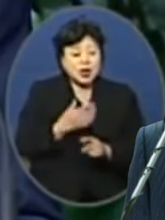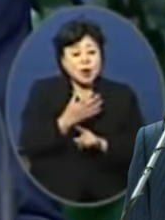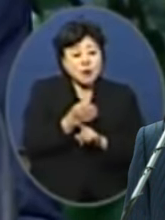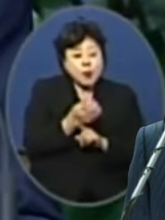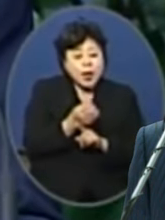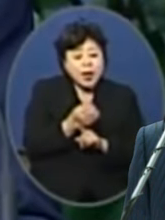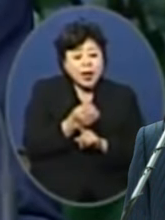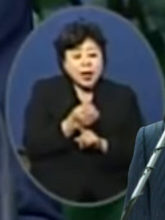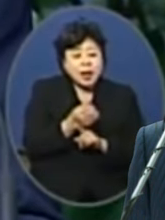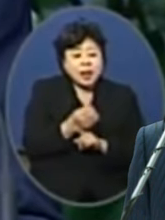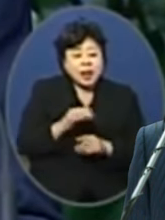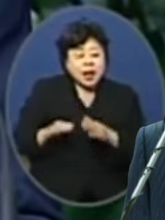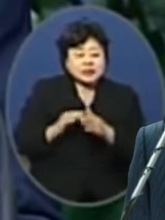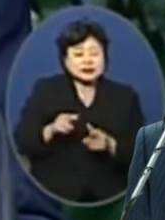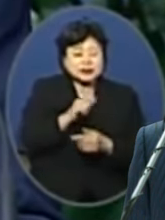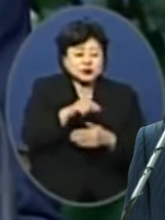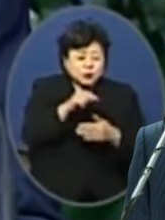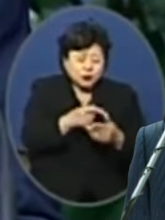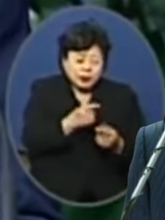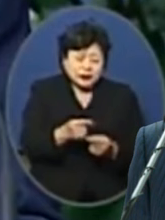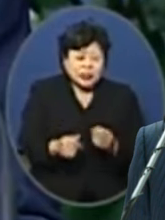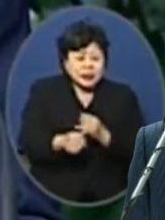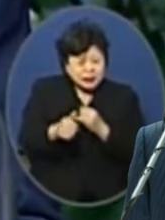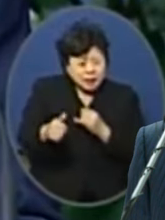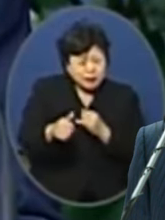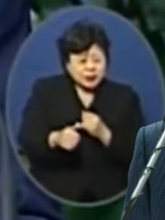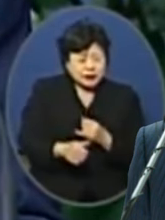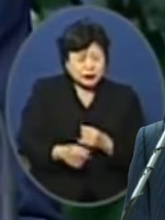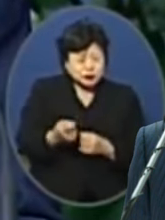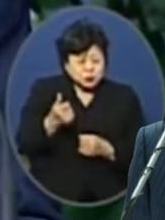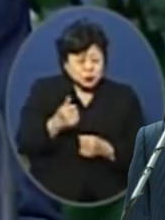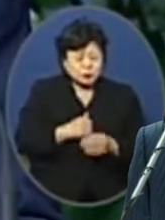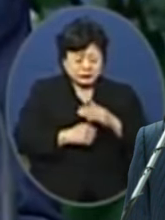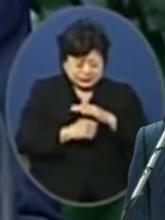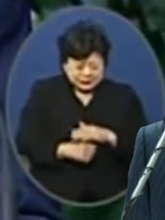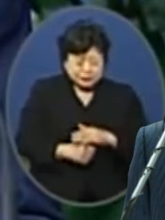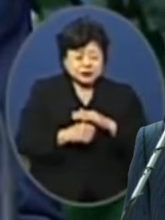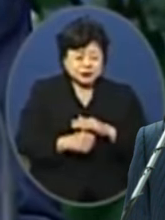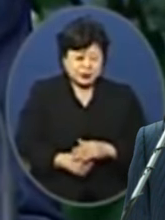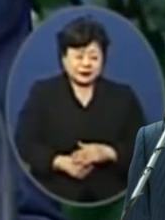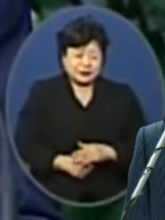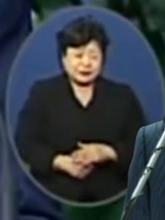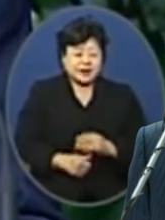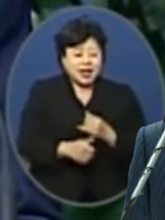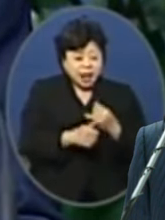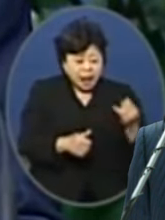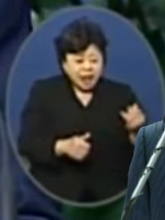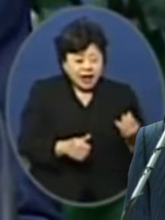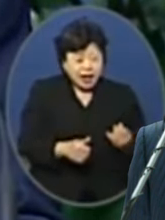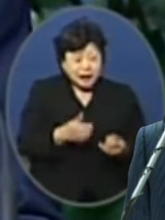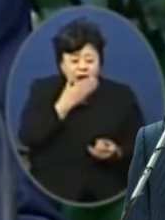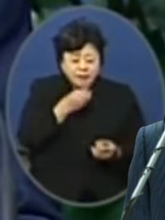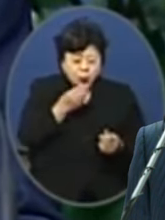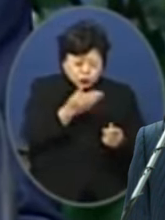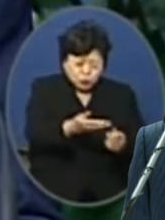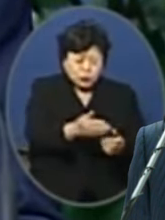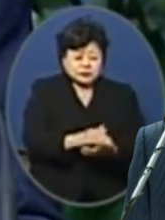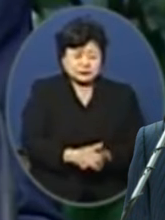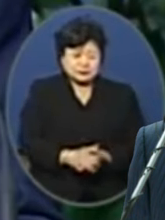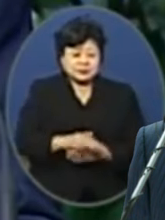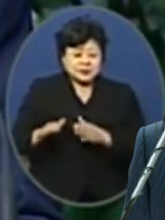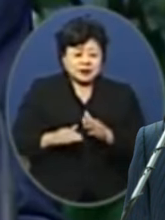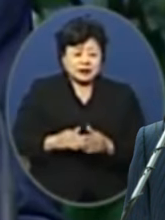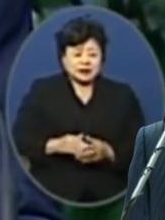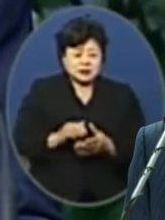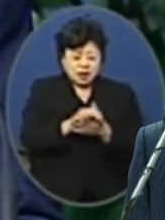것입니다 가정 생활도 안가진 것입니다 남편이 조금만 참으면 아내를 수용해 주고 가정에